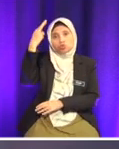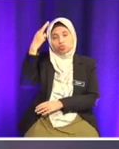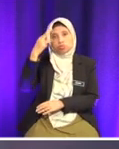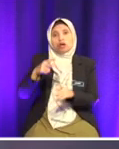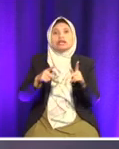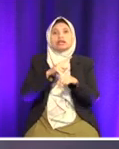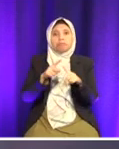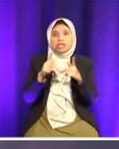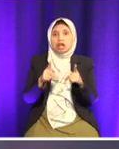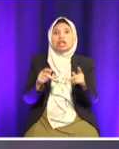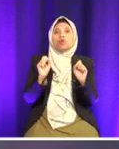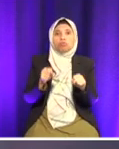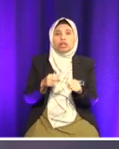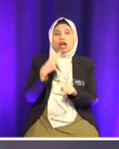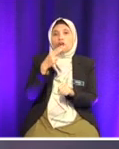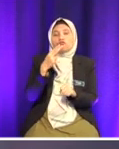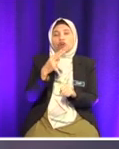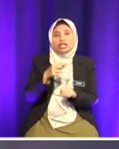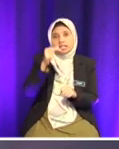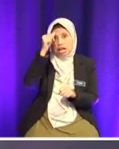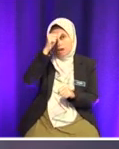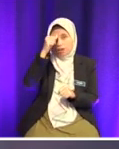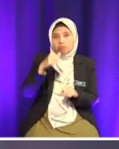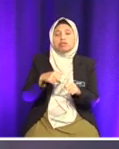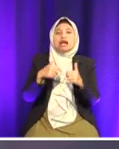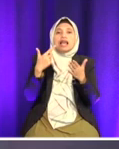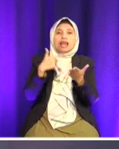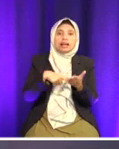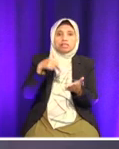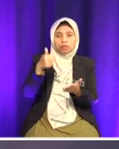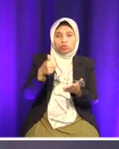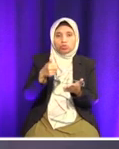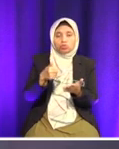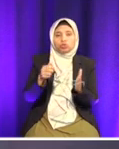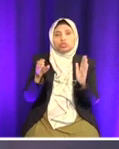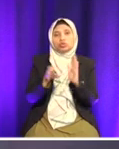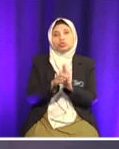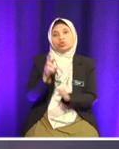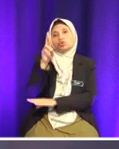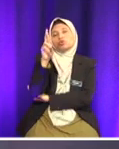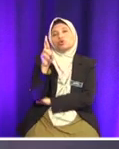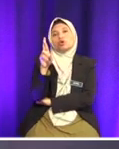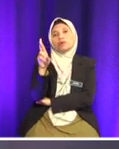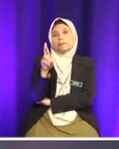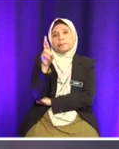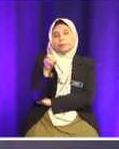jika hafal doa yang mudah-mudah kita hafal Rabbana Hasanah